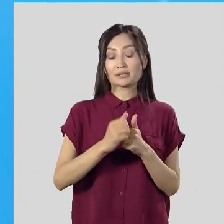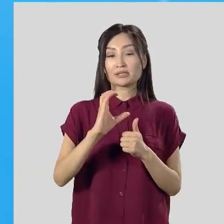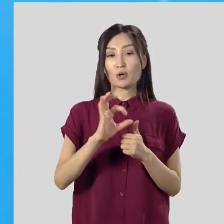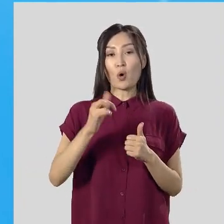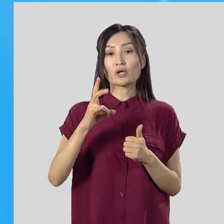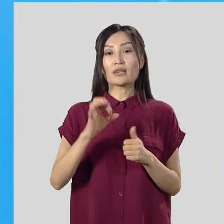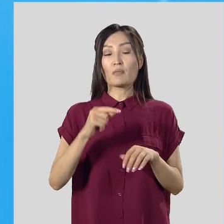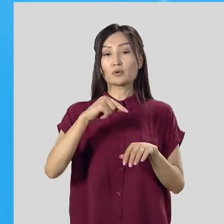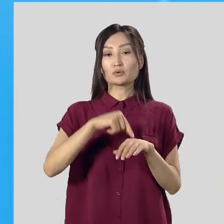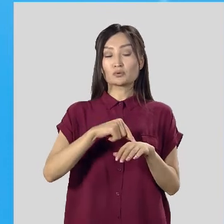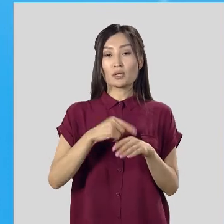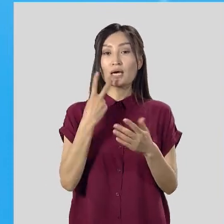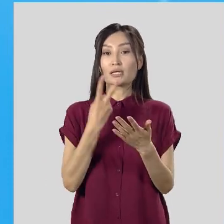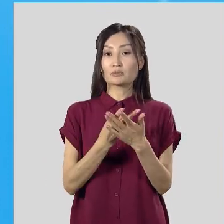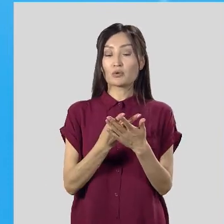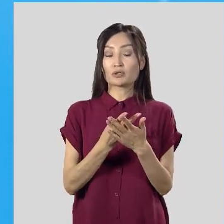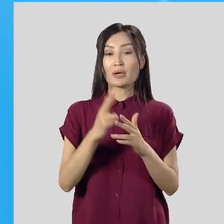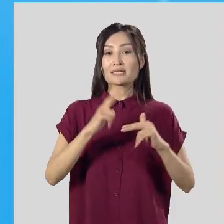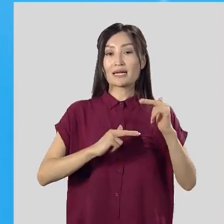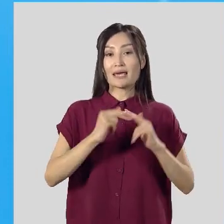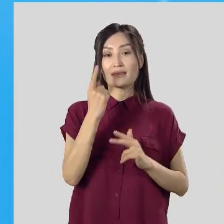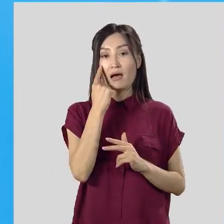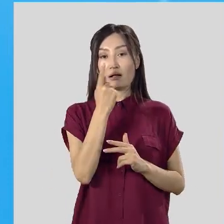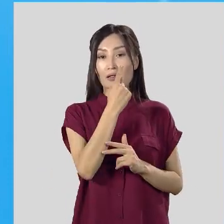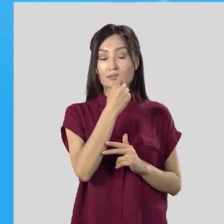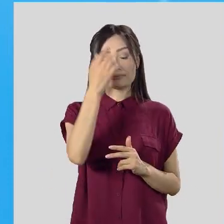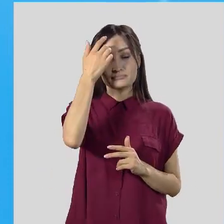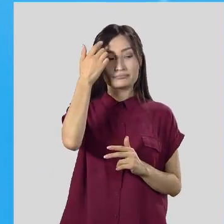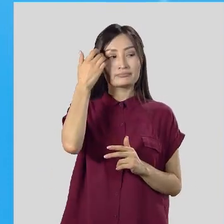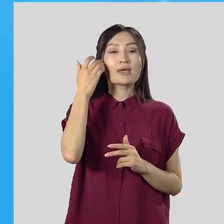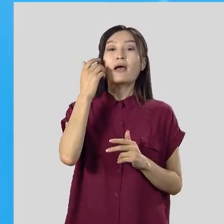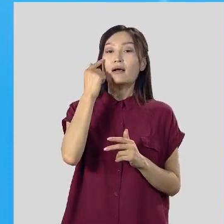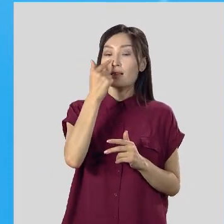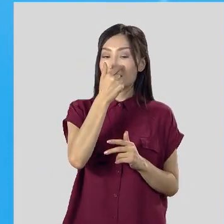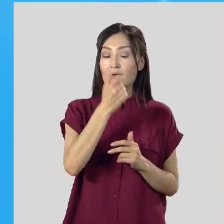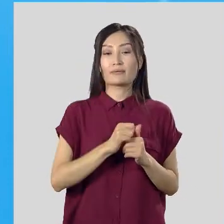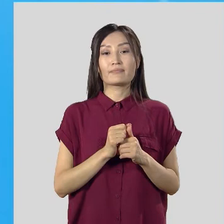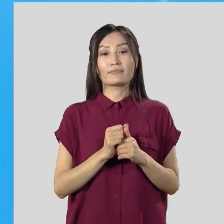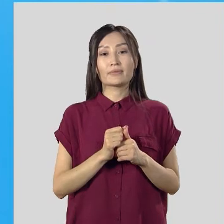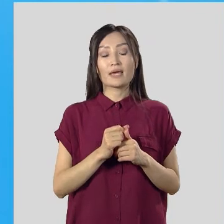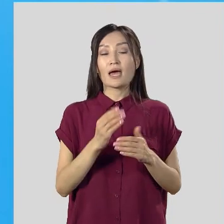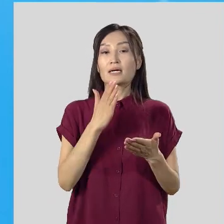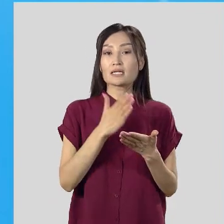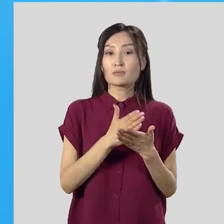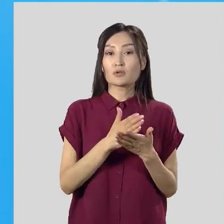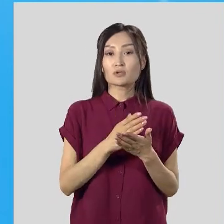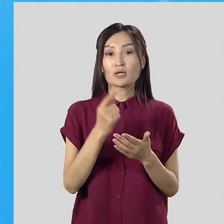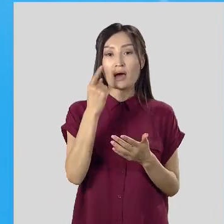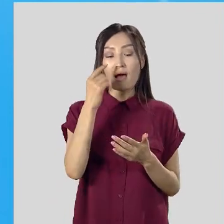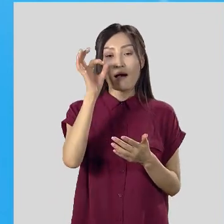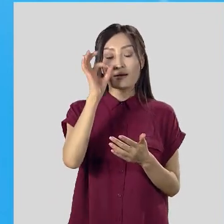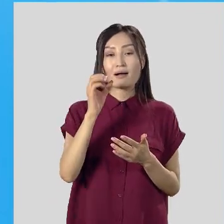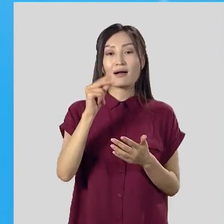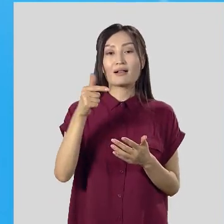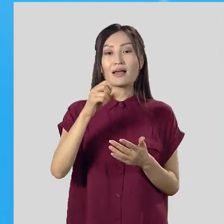органами чувств. Рассмотрим строение глаза. Глаза расположены в глазницах